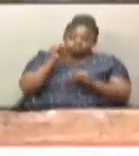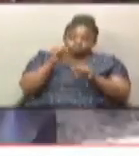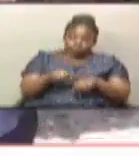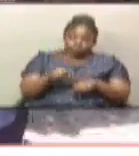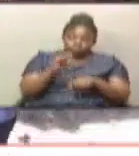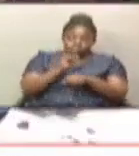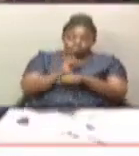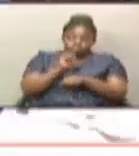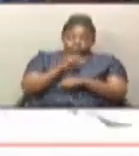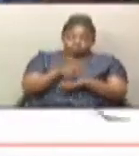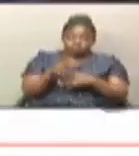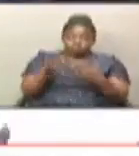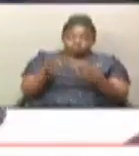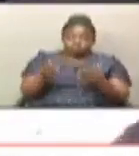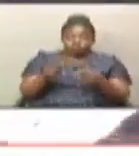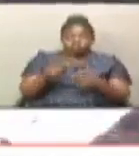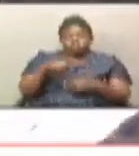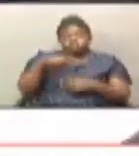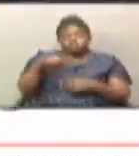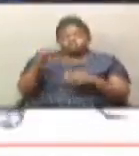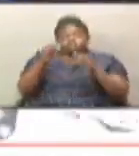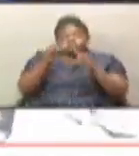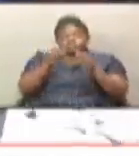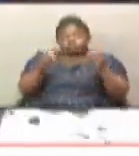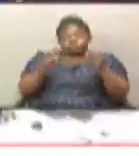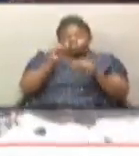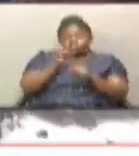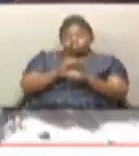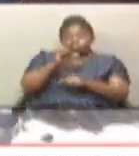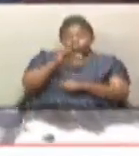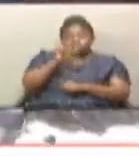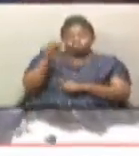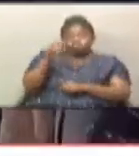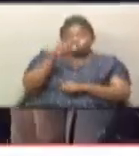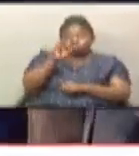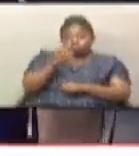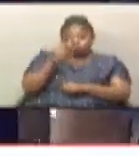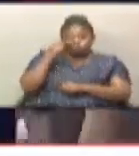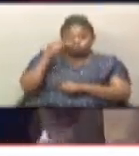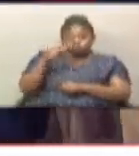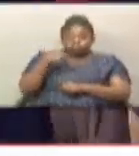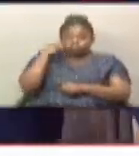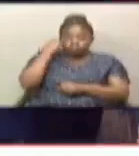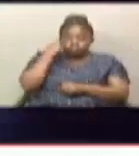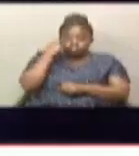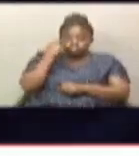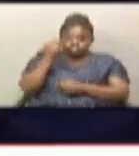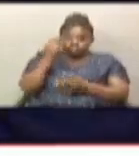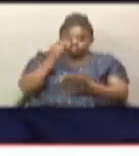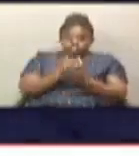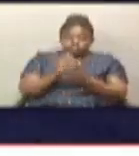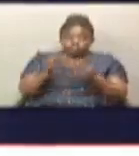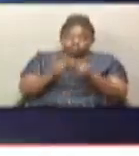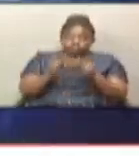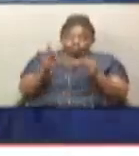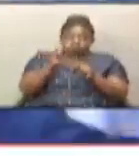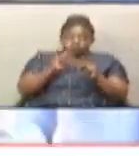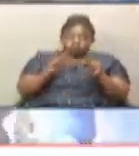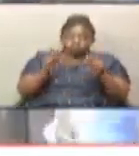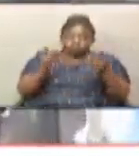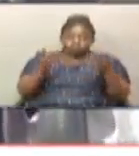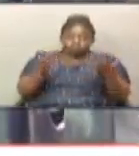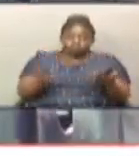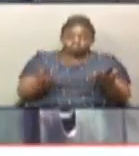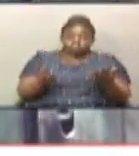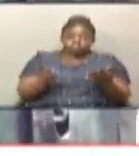omulimu ogwo. Ono atuse n'okutwala ku nnyumba ezikola nga loogi kano gye tusanzika banneeko baziduseemu dda olwaba kasitoma okuwera